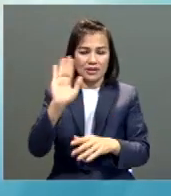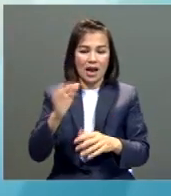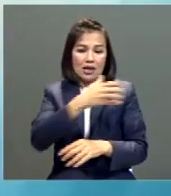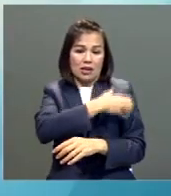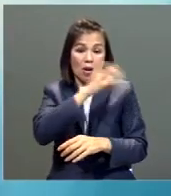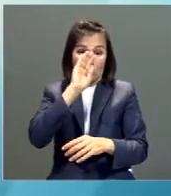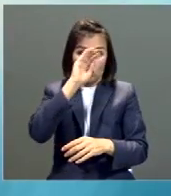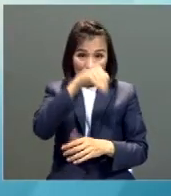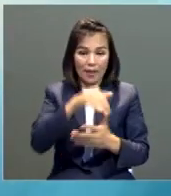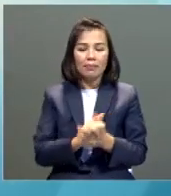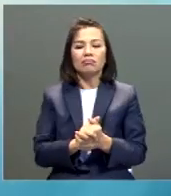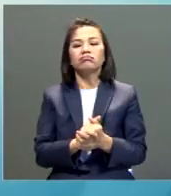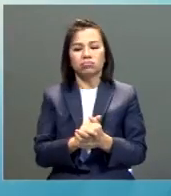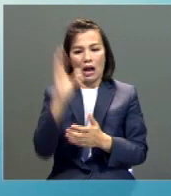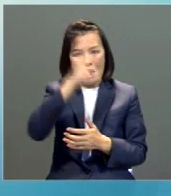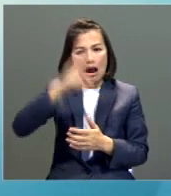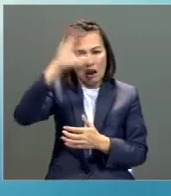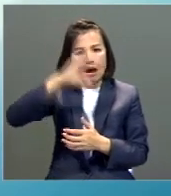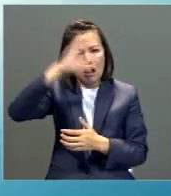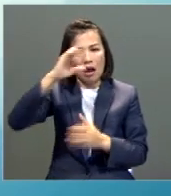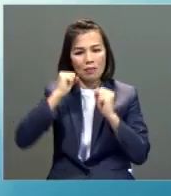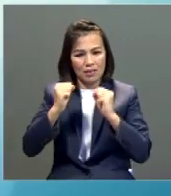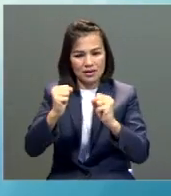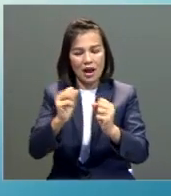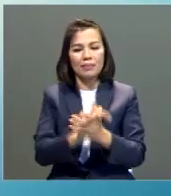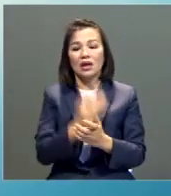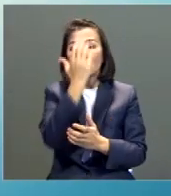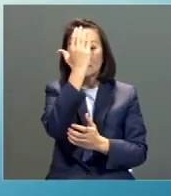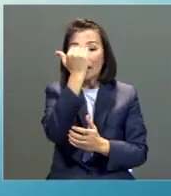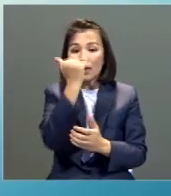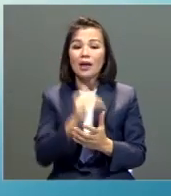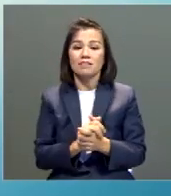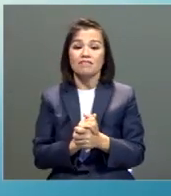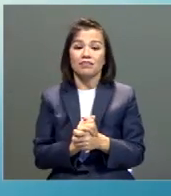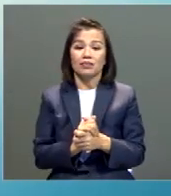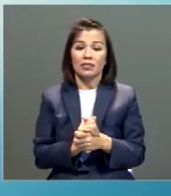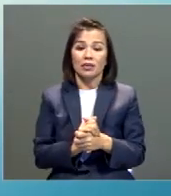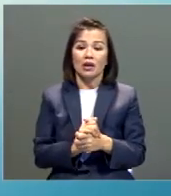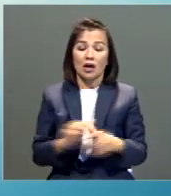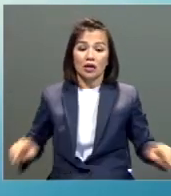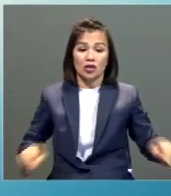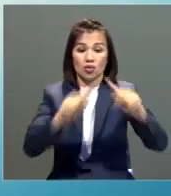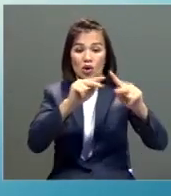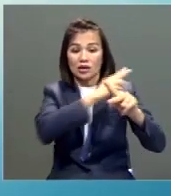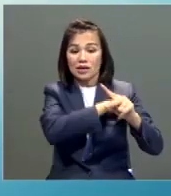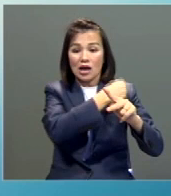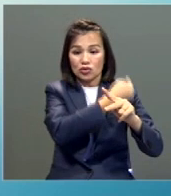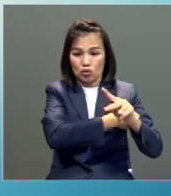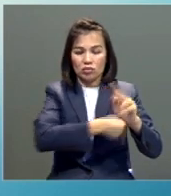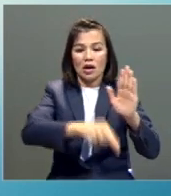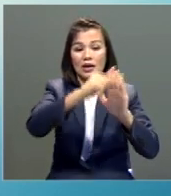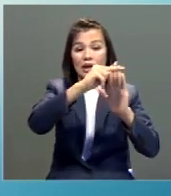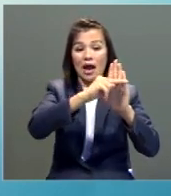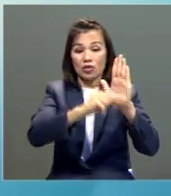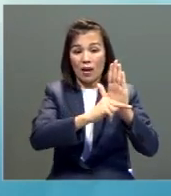งต้องทำหาเพิ่มขึ้นมาอีกเพราะนี่คือสิ่งที่ทางกระทรวงสาธารณสุขนะครับถือเป็นนโยบายใน